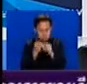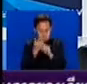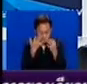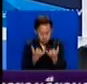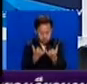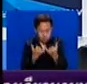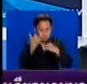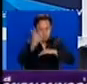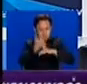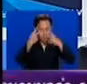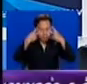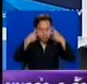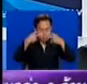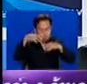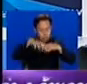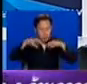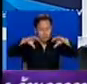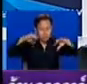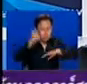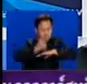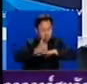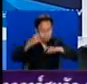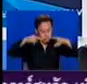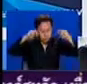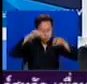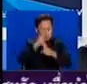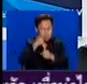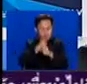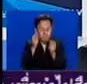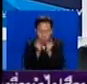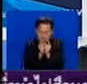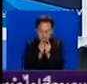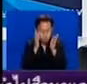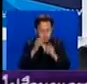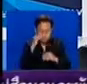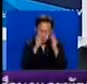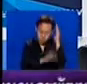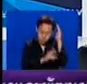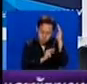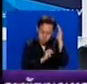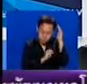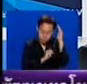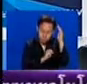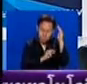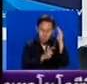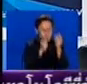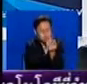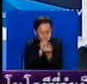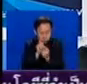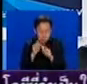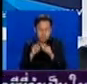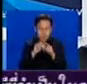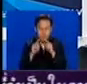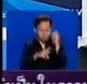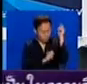ำสำนักนายกรัฐมนตรีพร้อมด้วยเจ้าหน้าที่ของพิพิธภัณฑสถานแห่งชาติถลางก็กลับไปที่ถ้ำเขาทรายในอำเภอห้วย